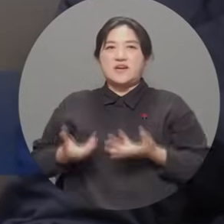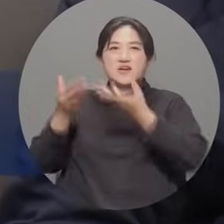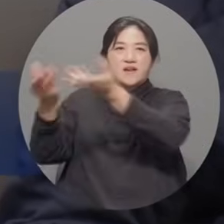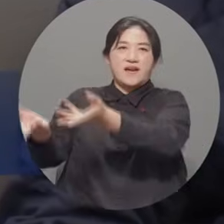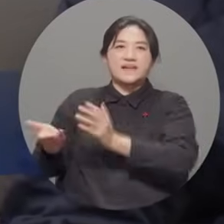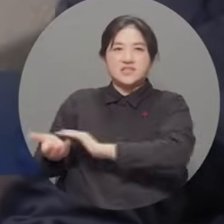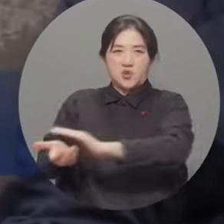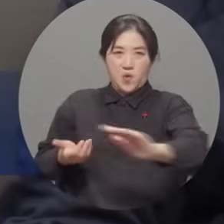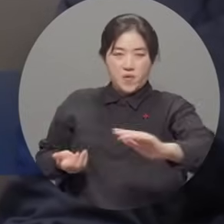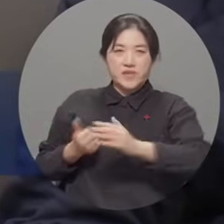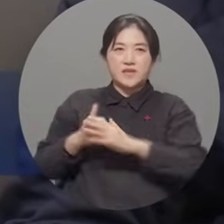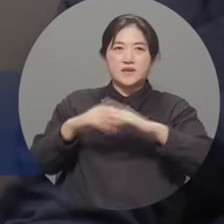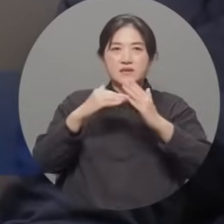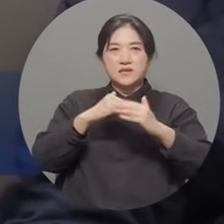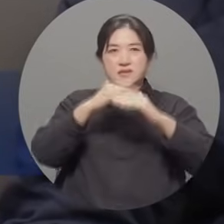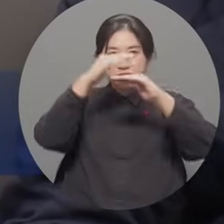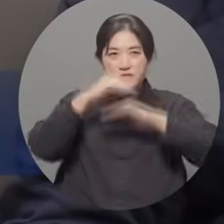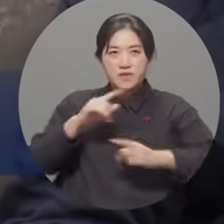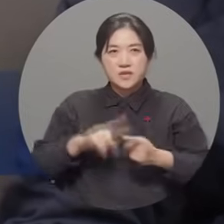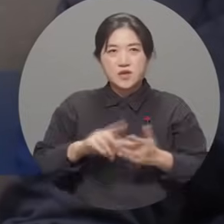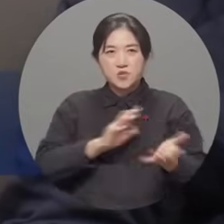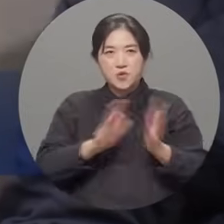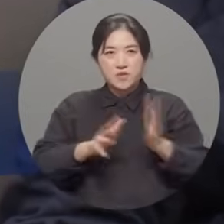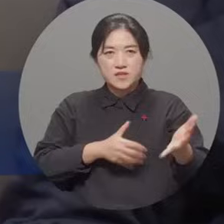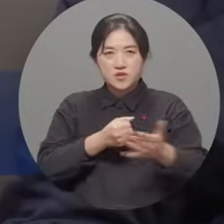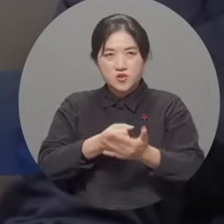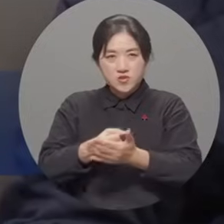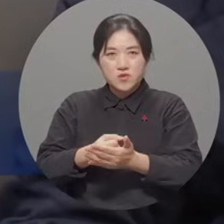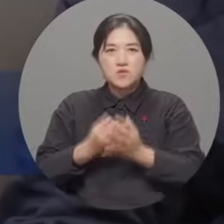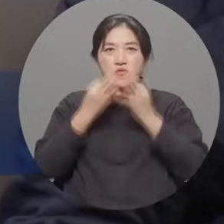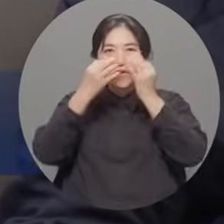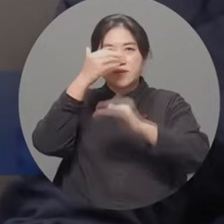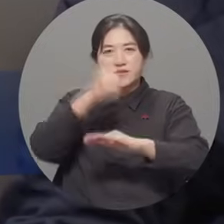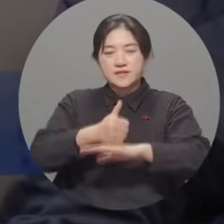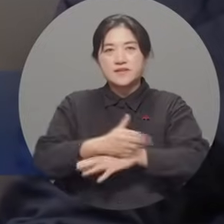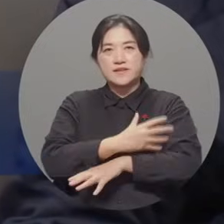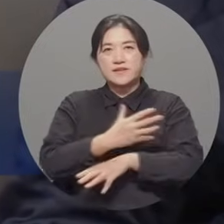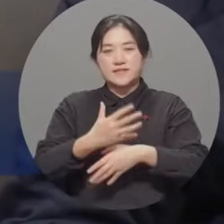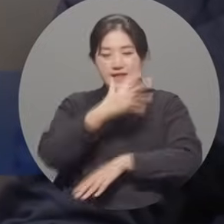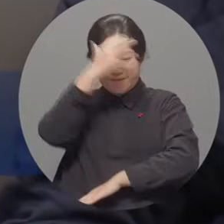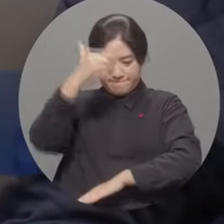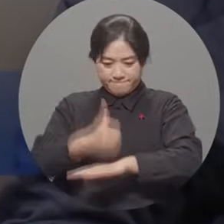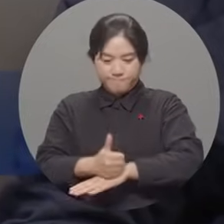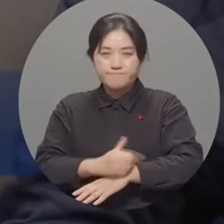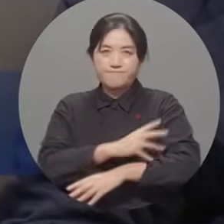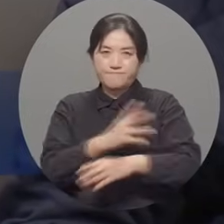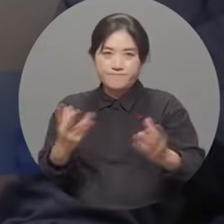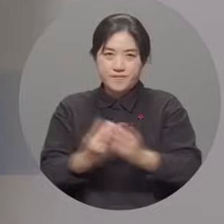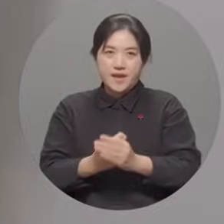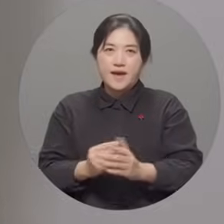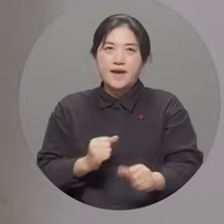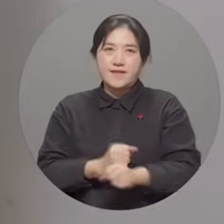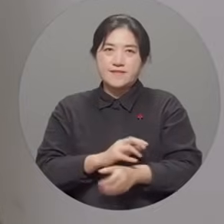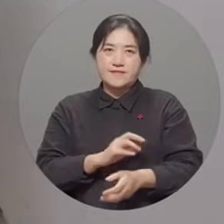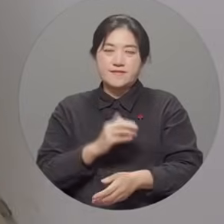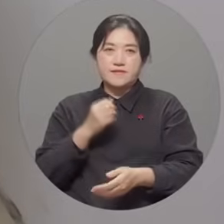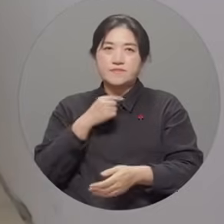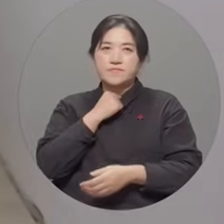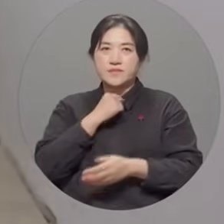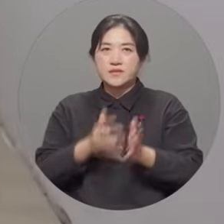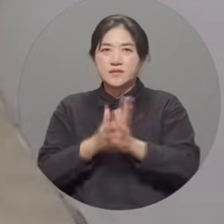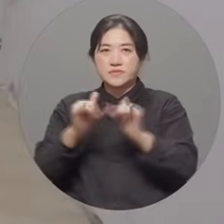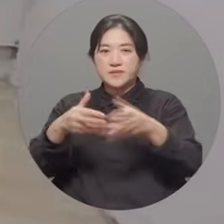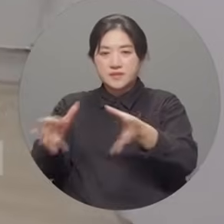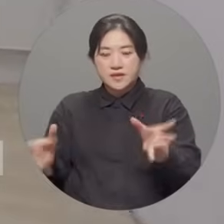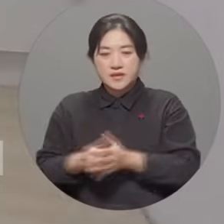전에 이 부분에 대한 그동안 논의되어 왔던 것들과 노력했던 것에 대한 큰 매듭을 하나 짓자.